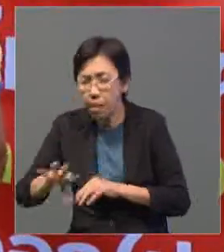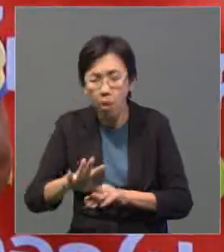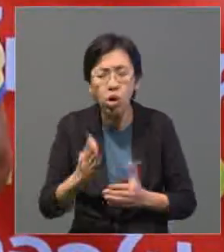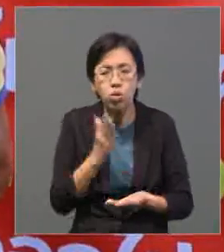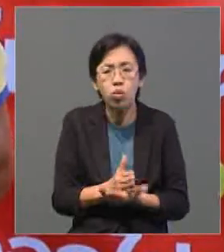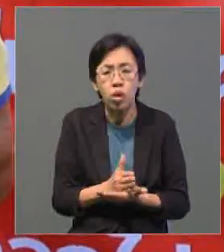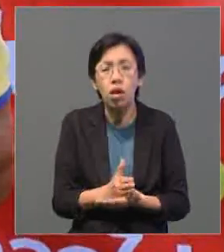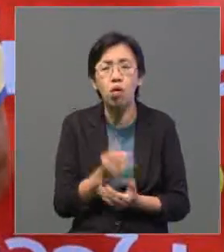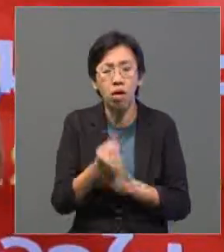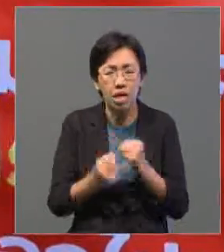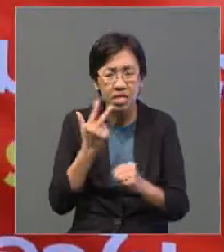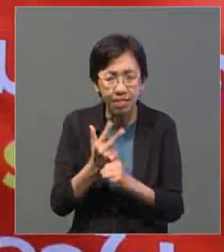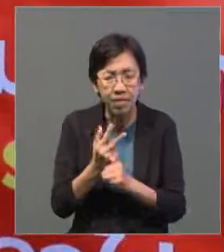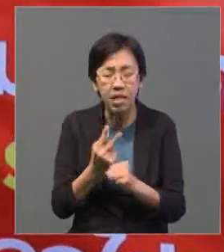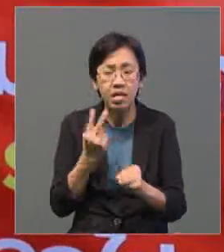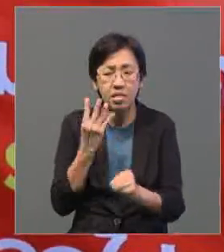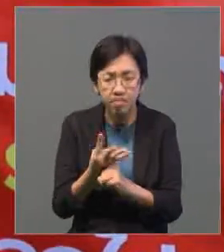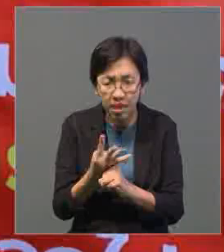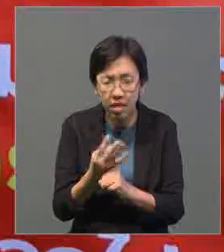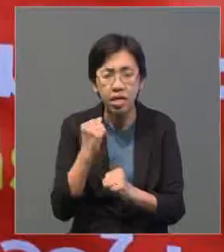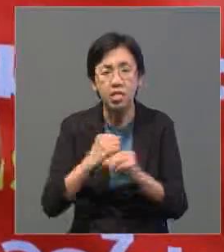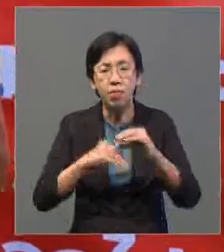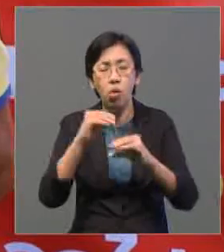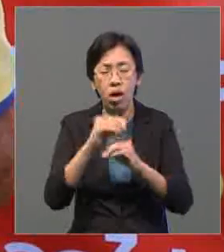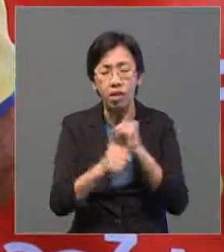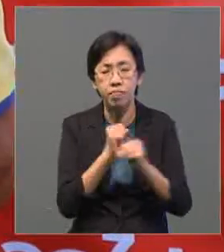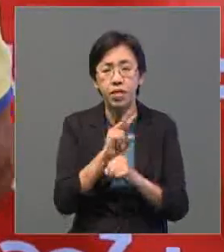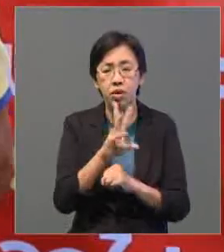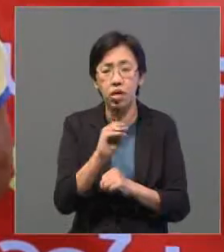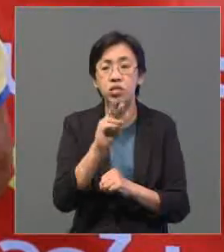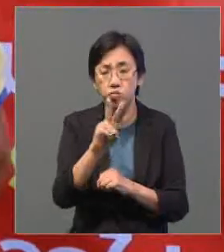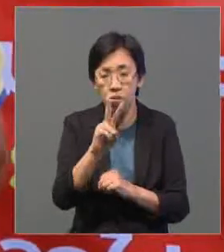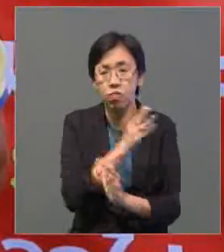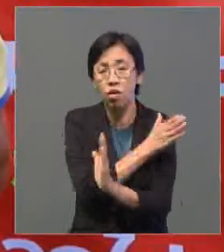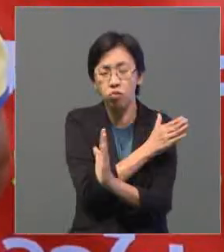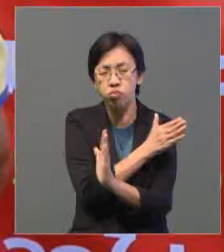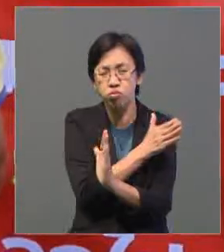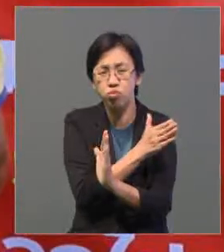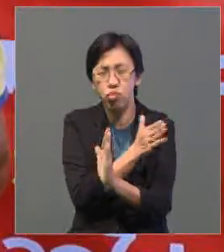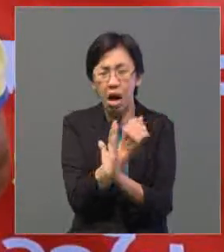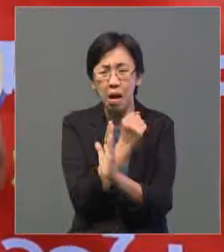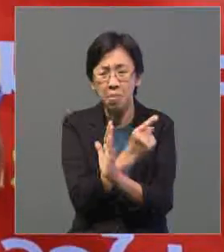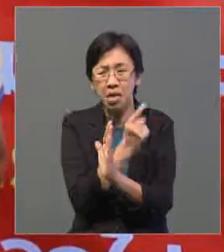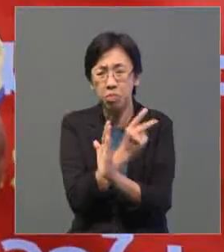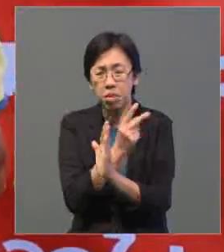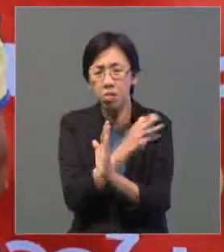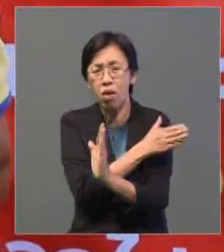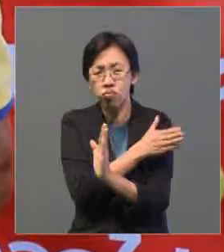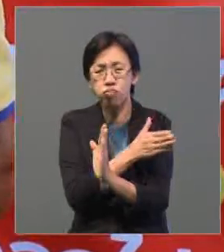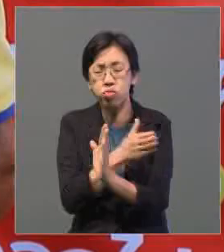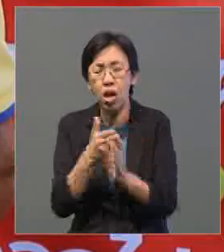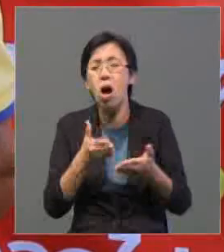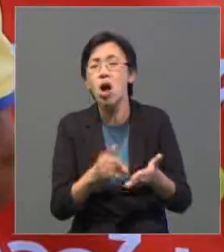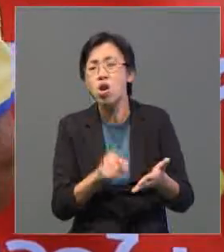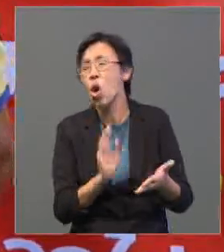3-4ปีไหมเนี่ยท่านบอกเราทำโครงการมาตั้งแต่ปี 62นะครับแล้วก็มันเหมือนกับว่าเรือ